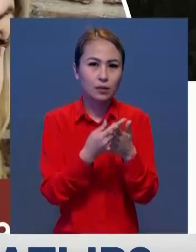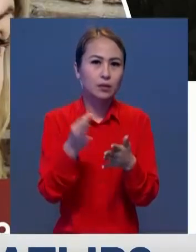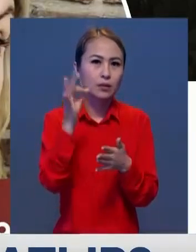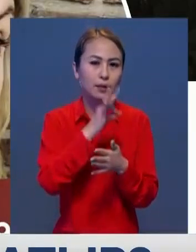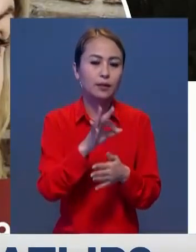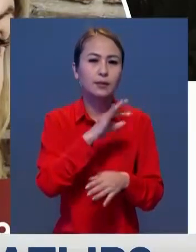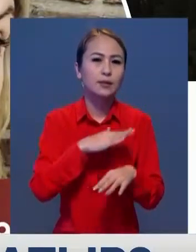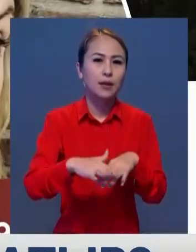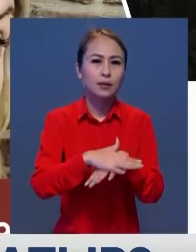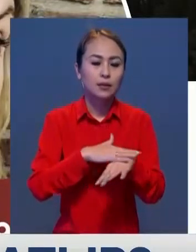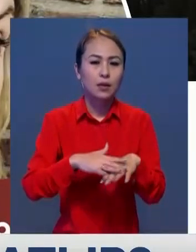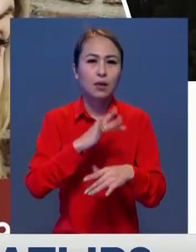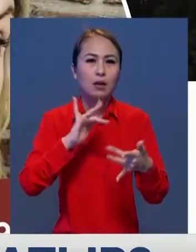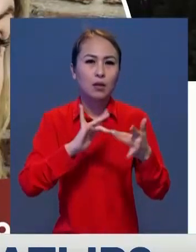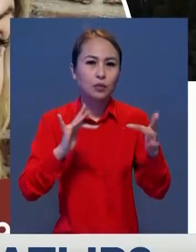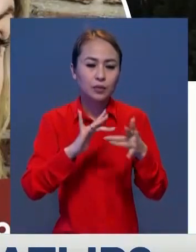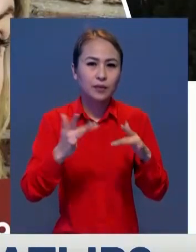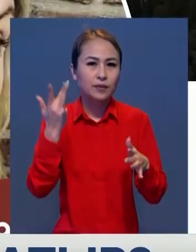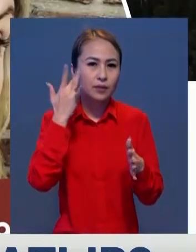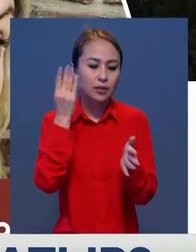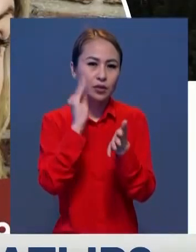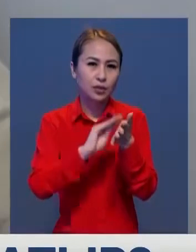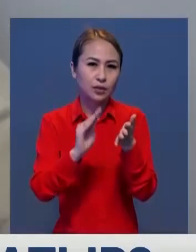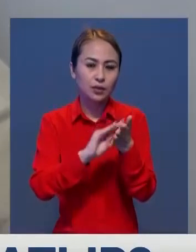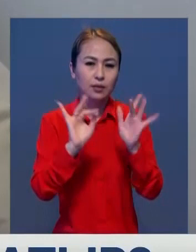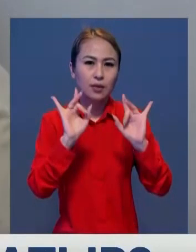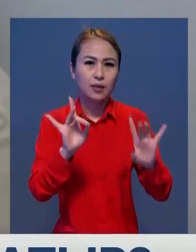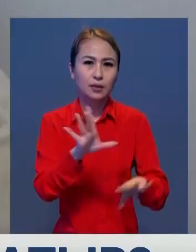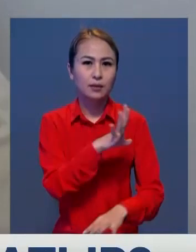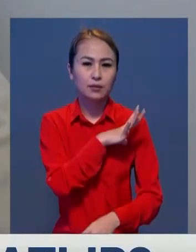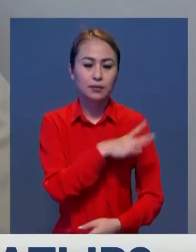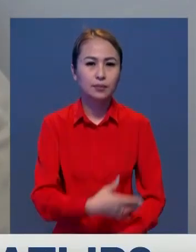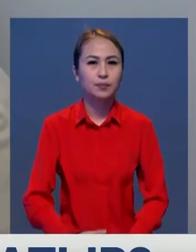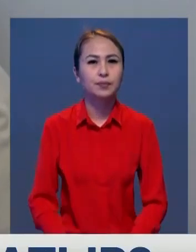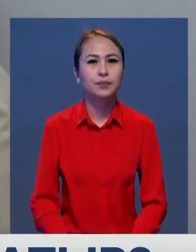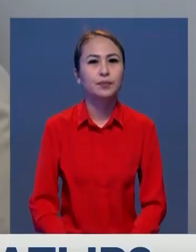туралы әлеуметтік желідегі жеке парақшасында жазатынын айтады.